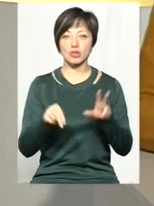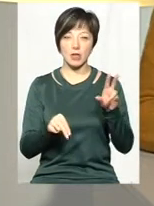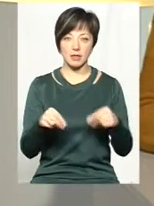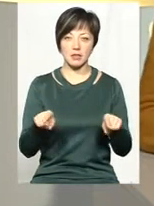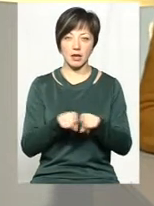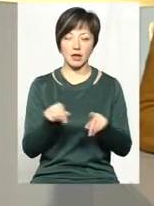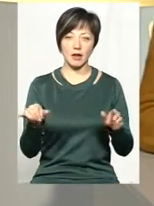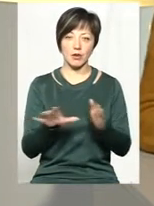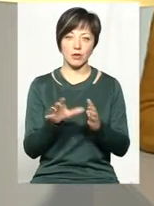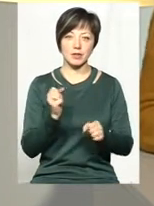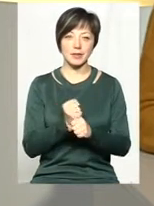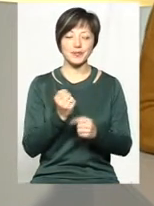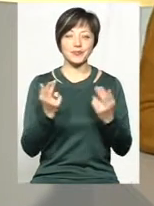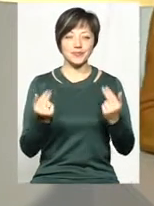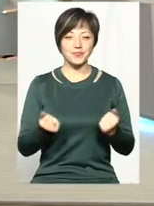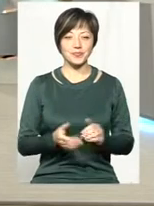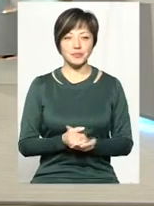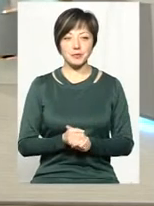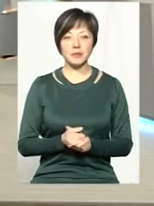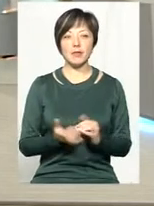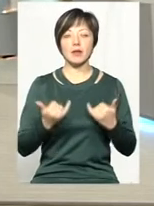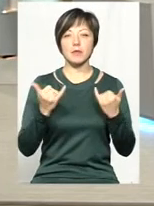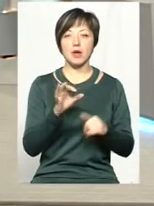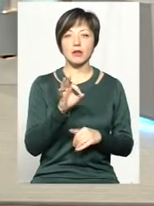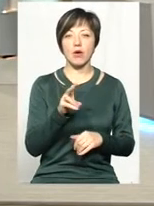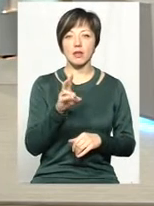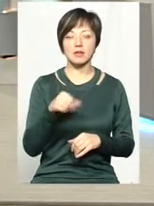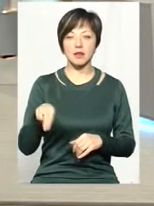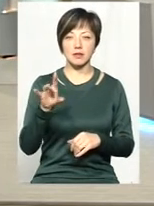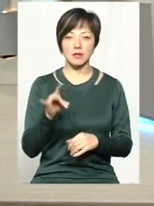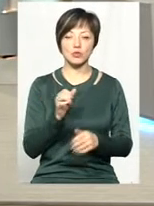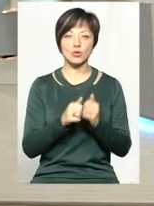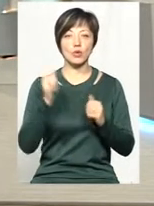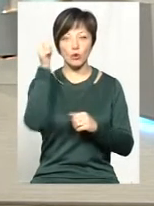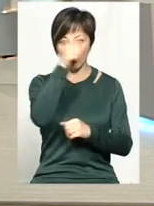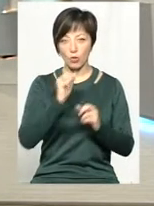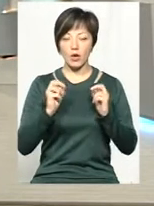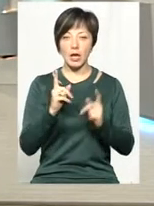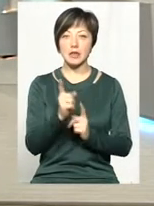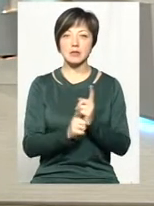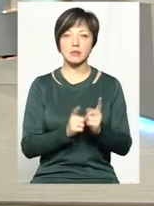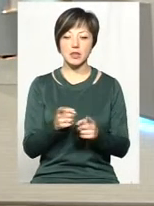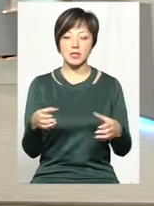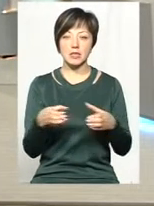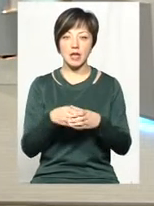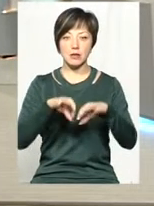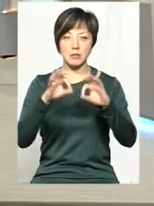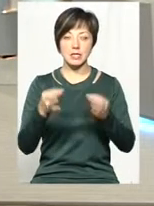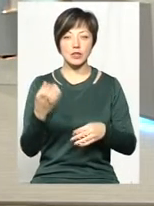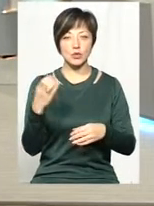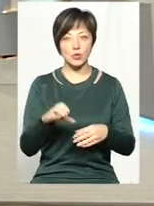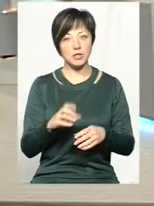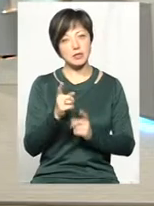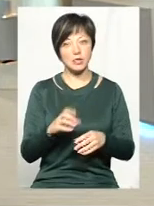такий рекорд. Так. Пане Олександре, от з року в рік як змінюється склад мистецької сотні? Чи не